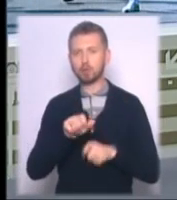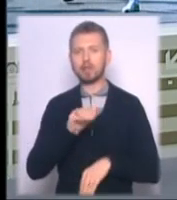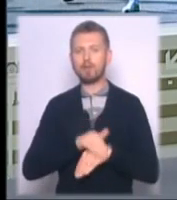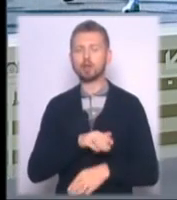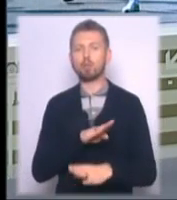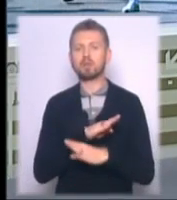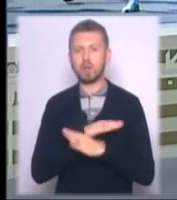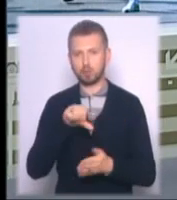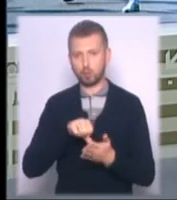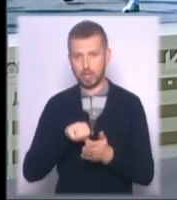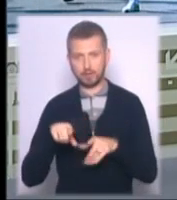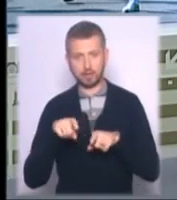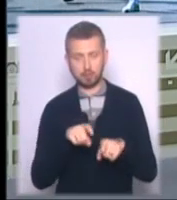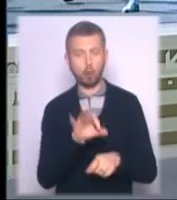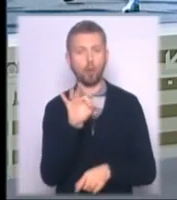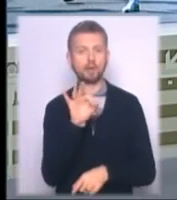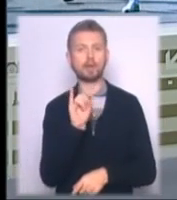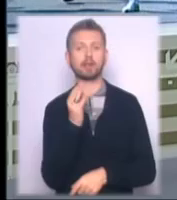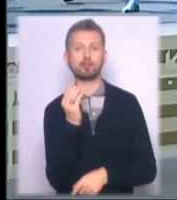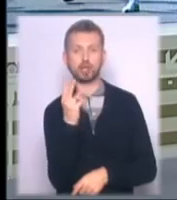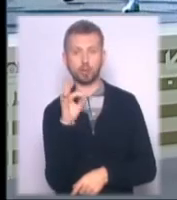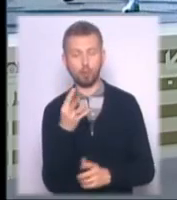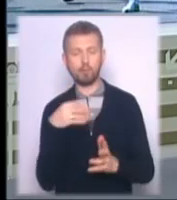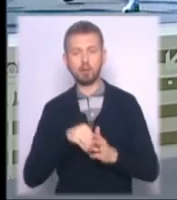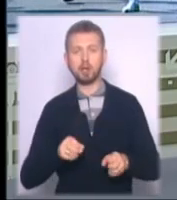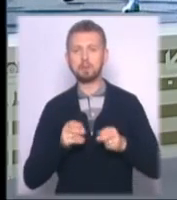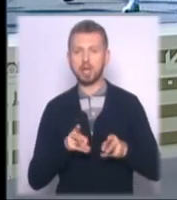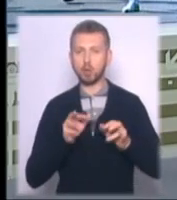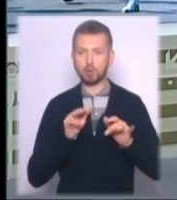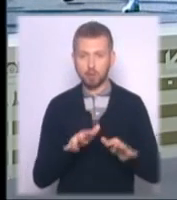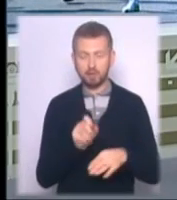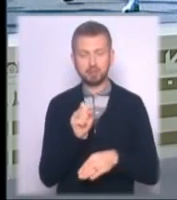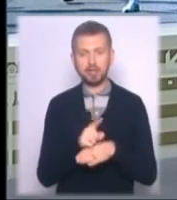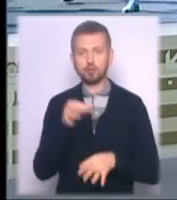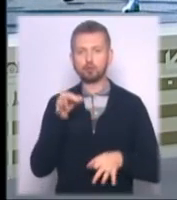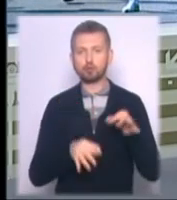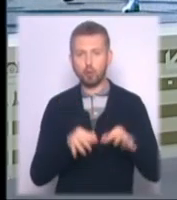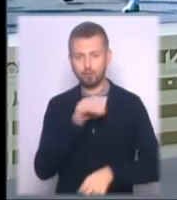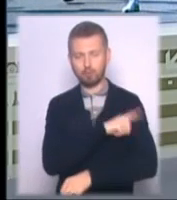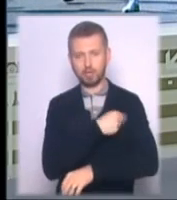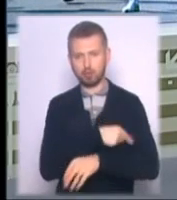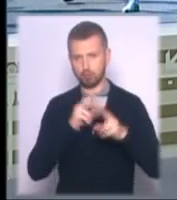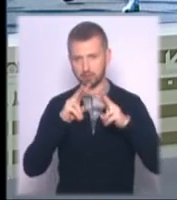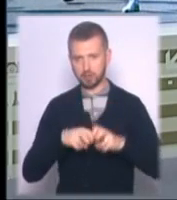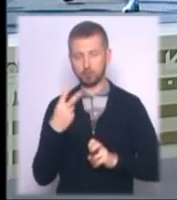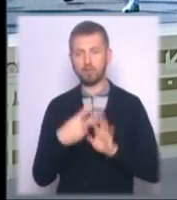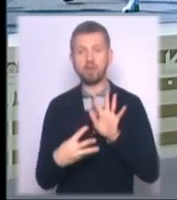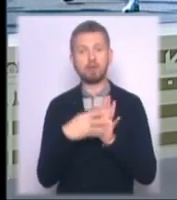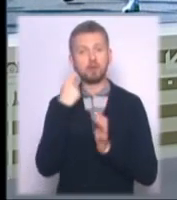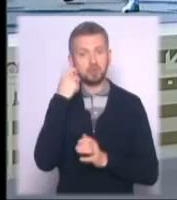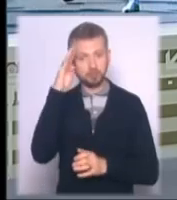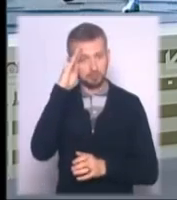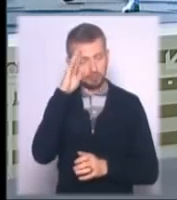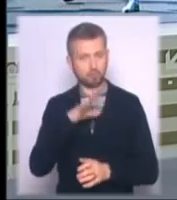учасника забігу Олександра Іщенка в рамках кримінального провадження, призначено судово-медичну експертизу. 29-річний чоловік помер від